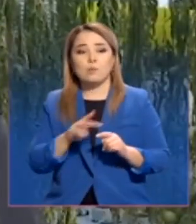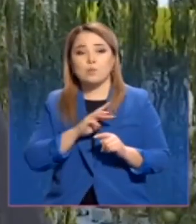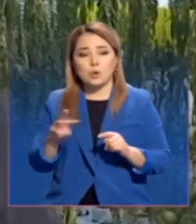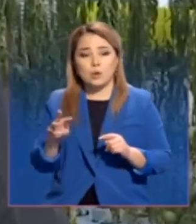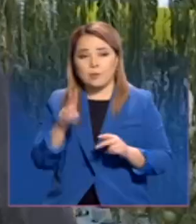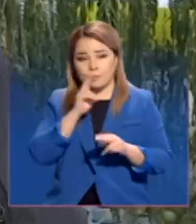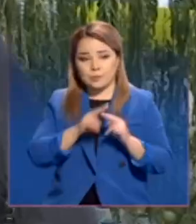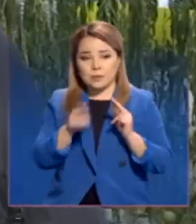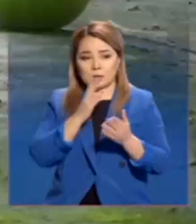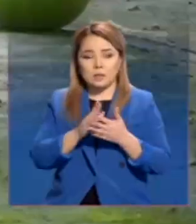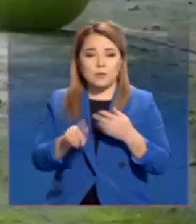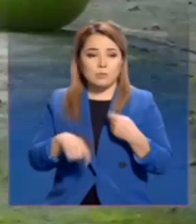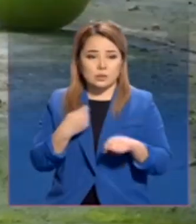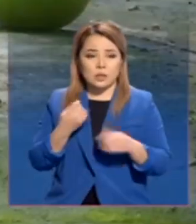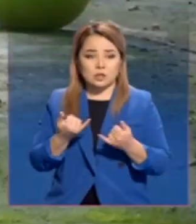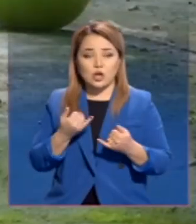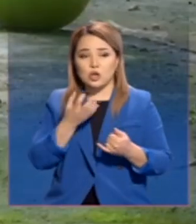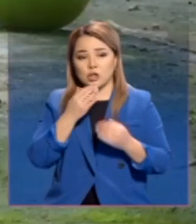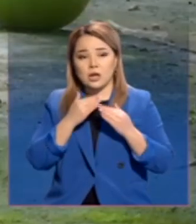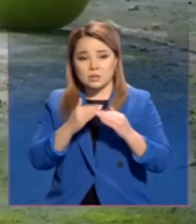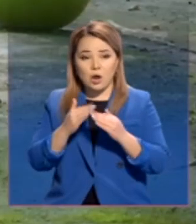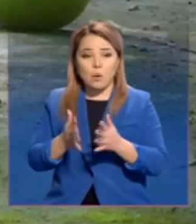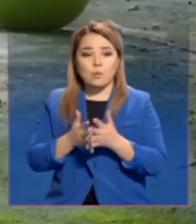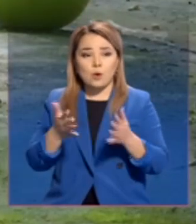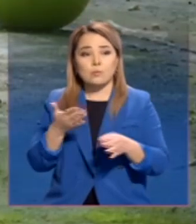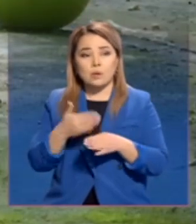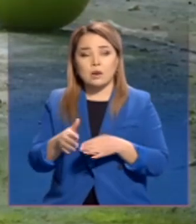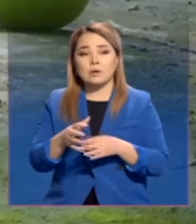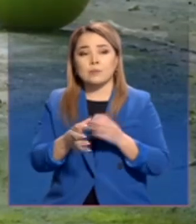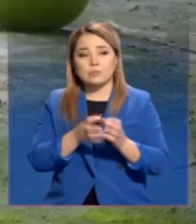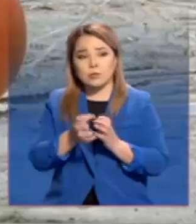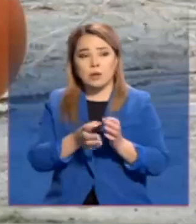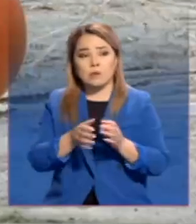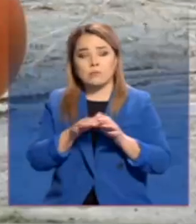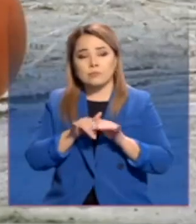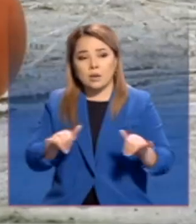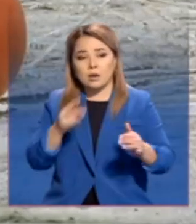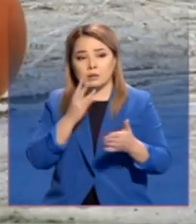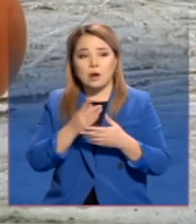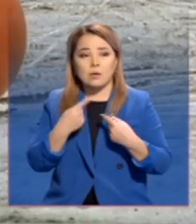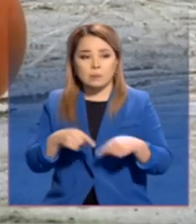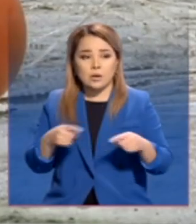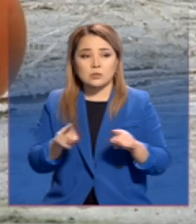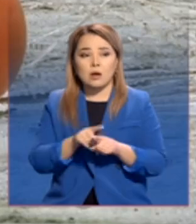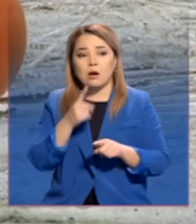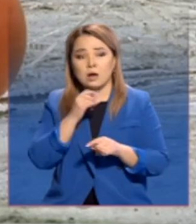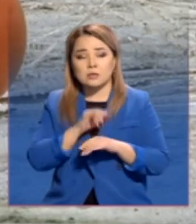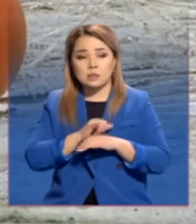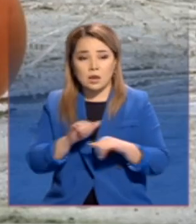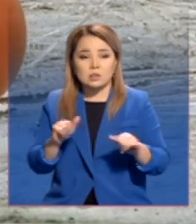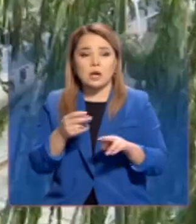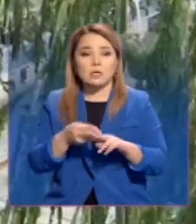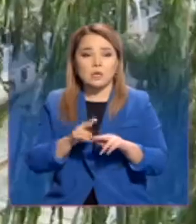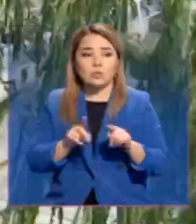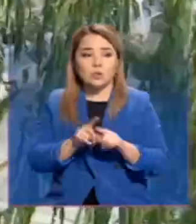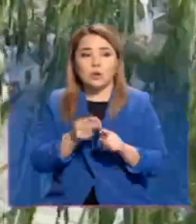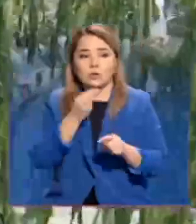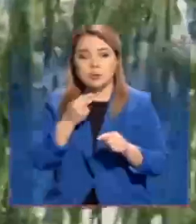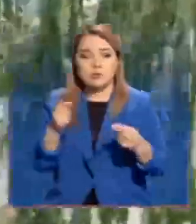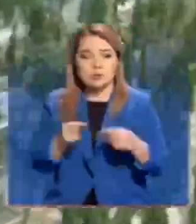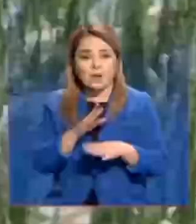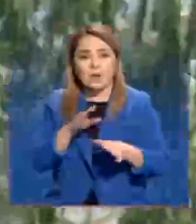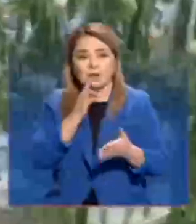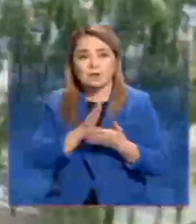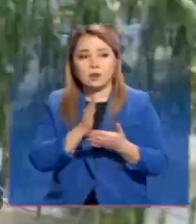жатыр шығынымыз. Жылжайдың біраз бөлігінде қызанақтар төгіліп жатыр. Кейбірі қызарып қалғанмен мамандар оны жеуге